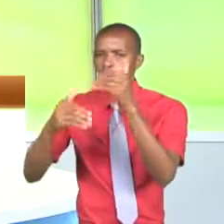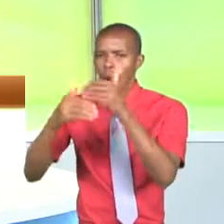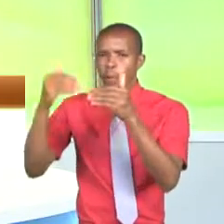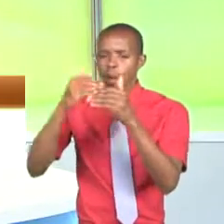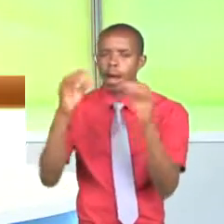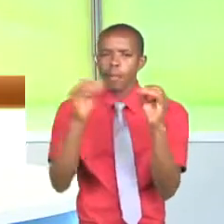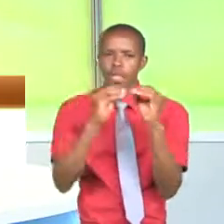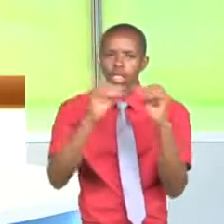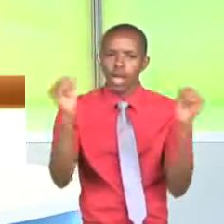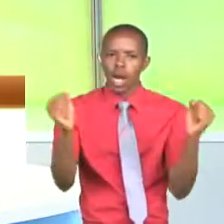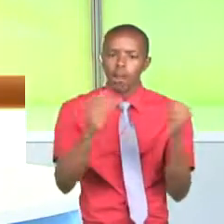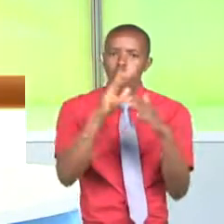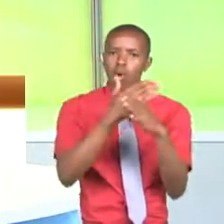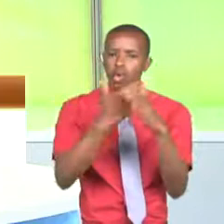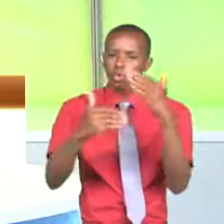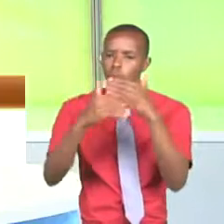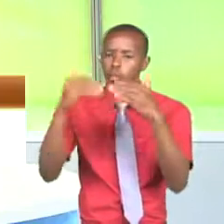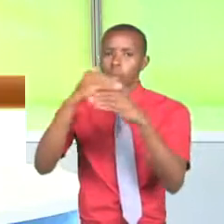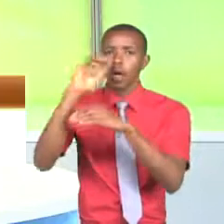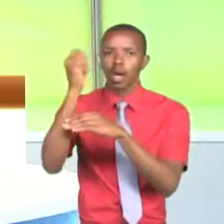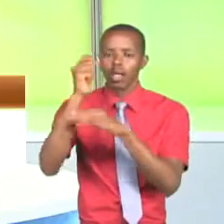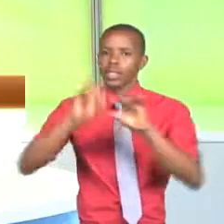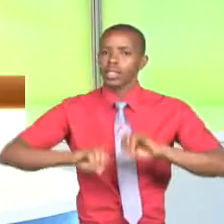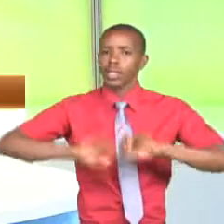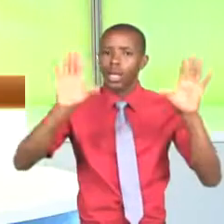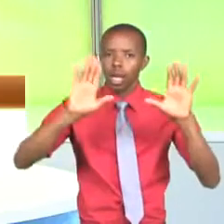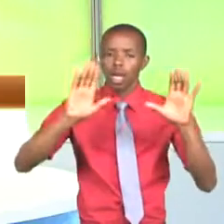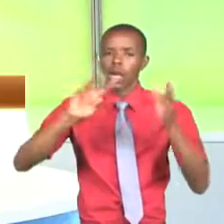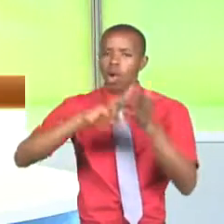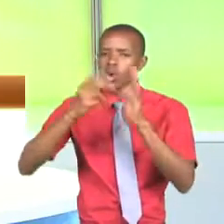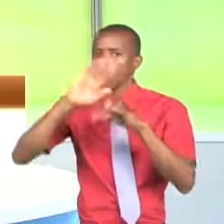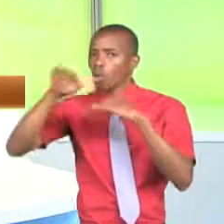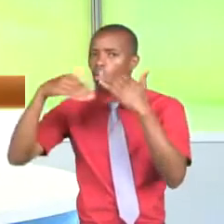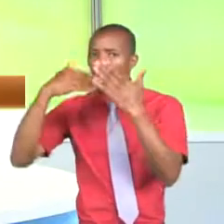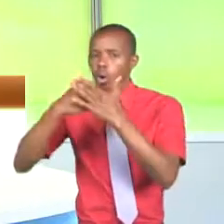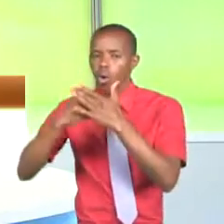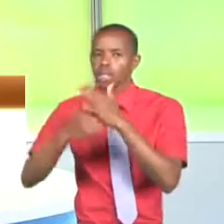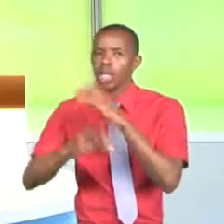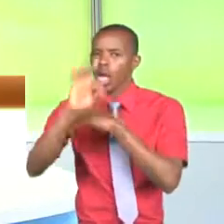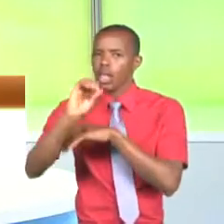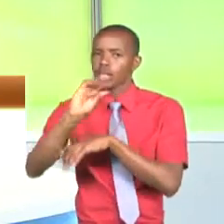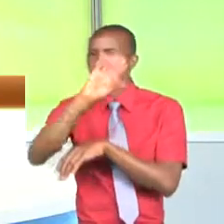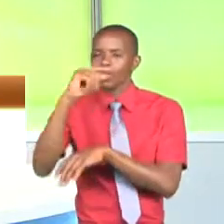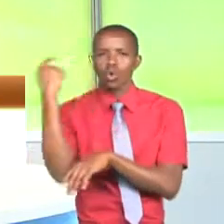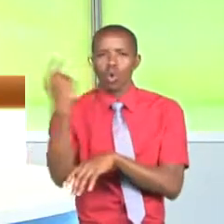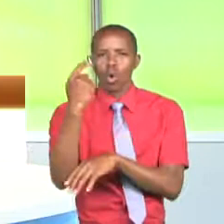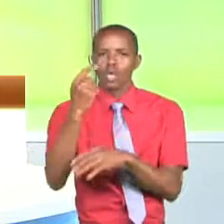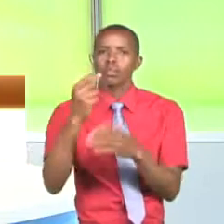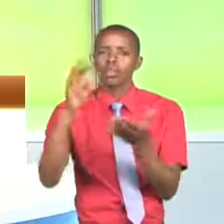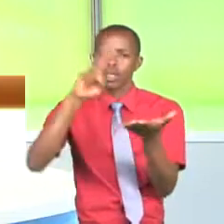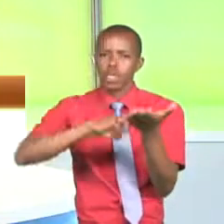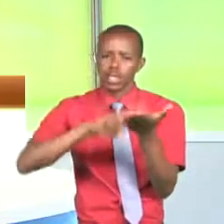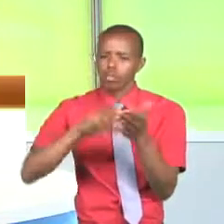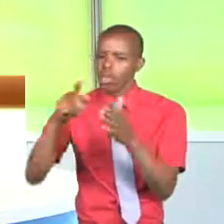hafla iliyoandaliwa na mamlaka ya ujenzi nchini, imebainika kati ya wanakandarasi wote ni 30% pekee waliosajiliwa.